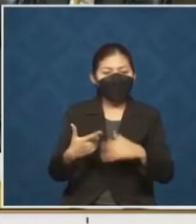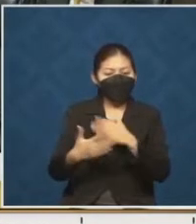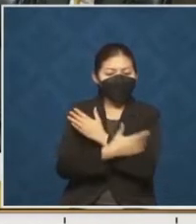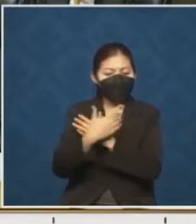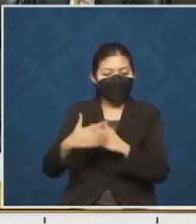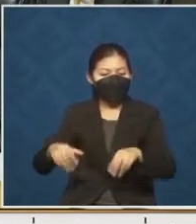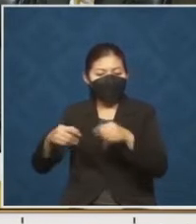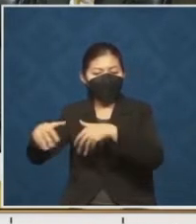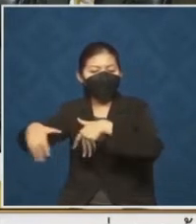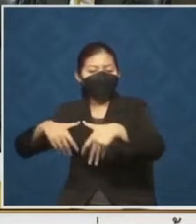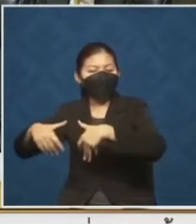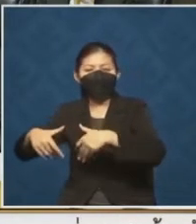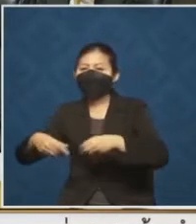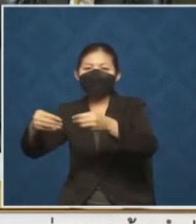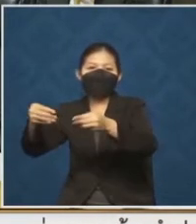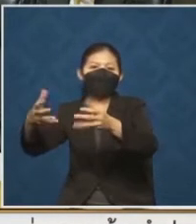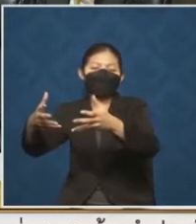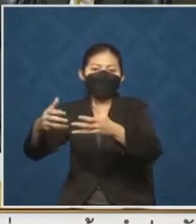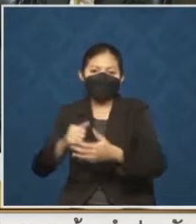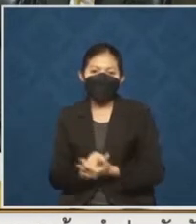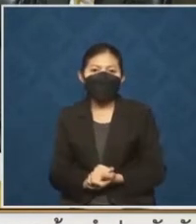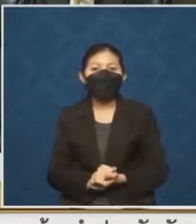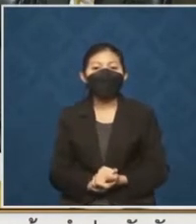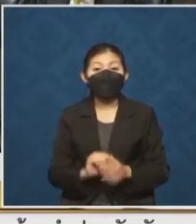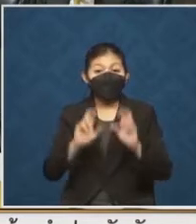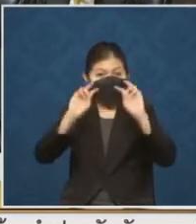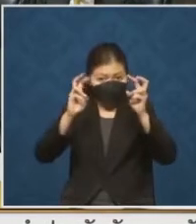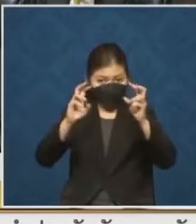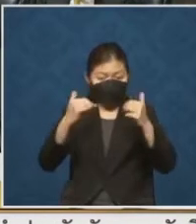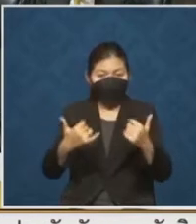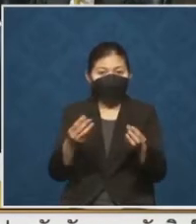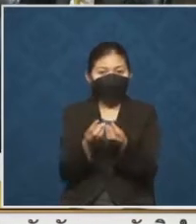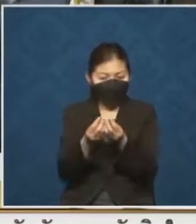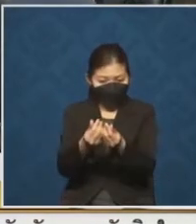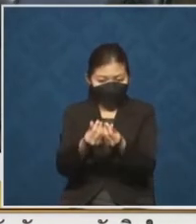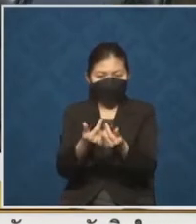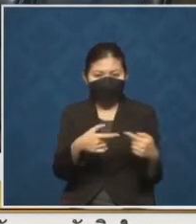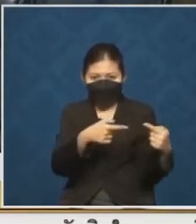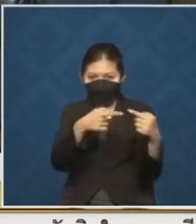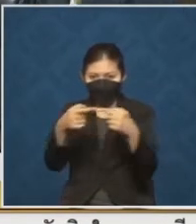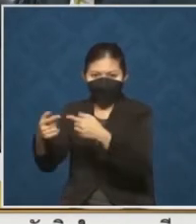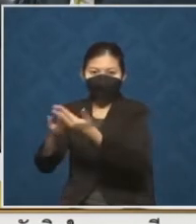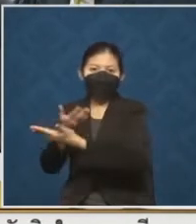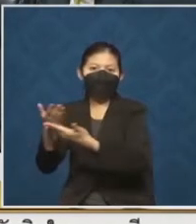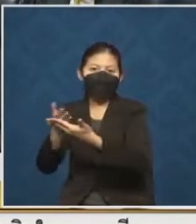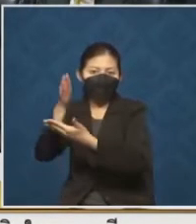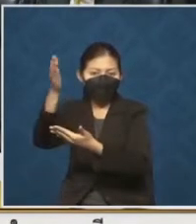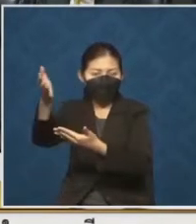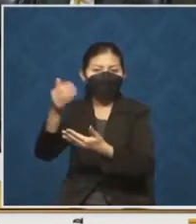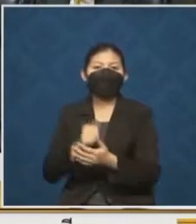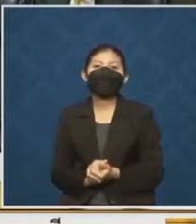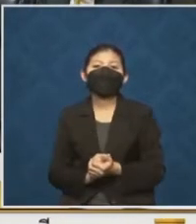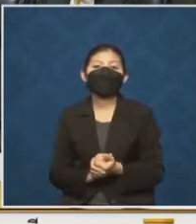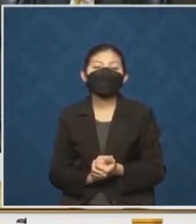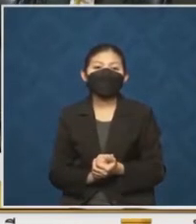ของพวกเราทั่วประเทศเต่าก็มีความสามารถในการแข่งขันที่ย่ำแย่